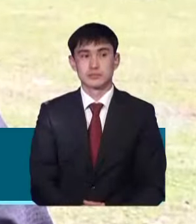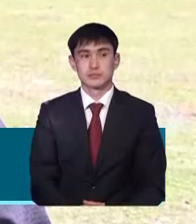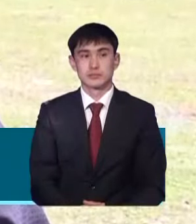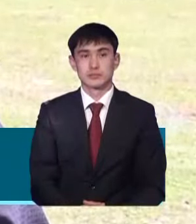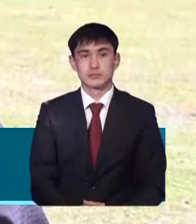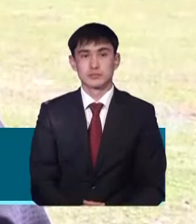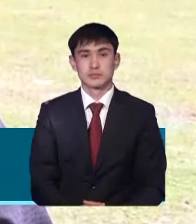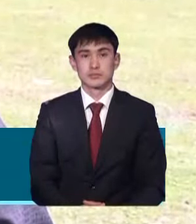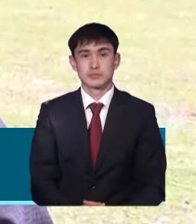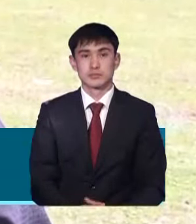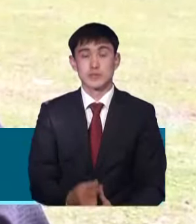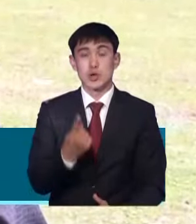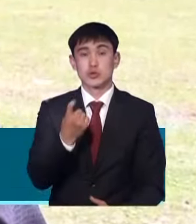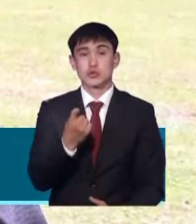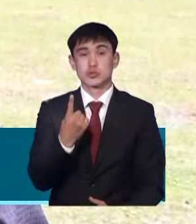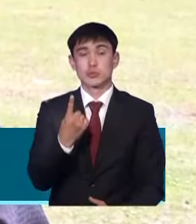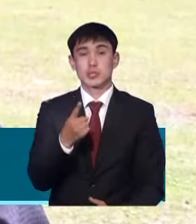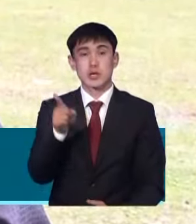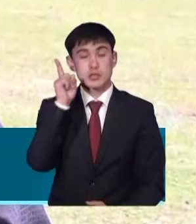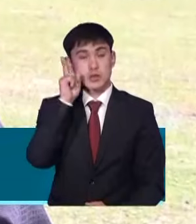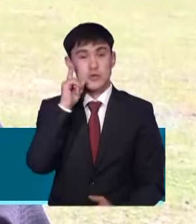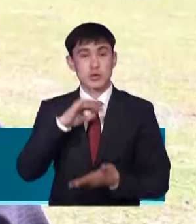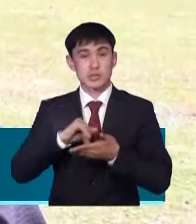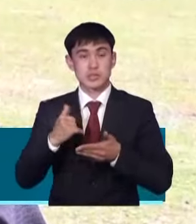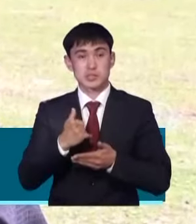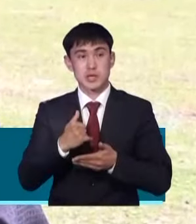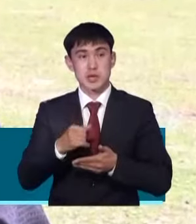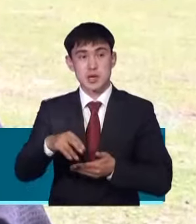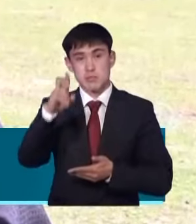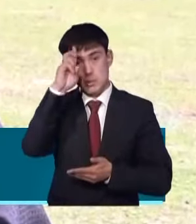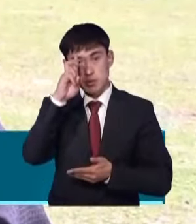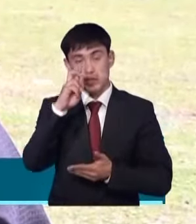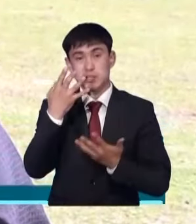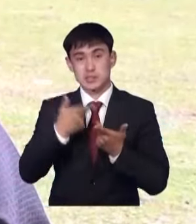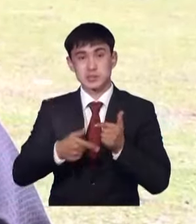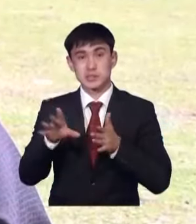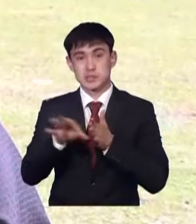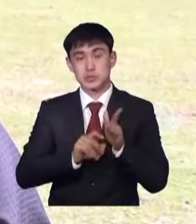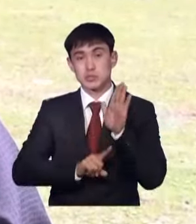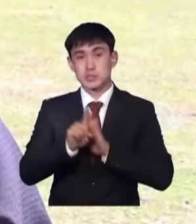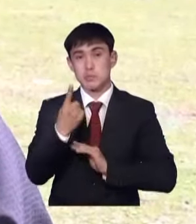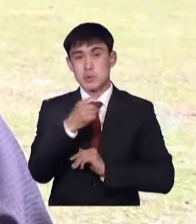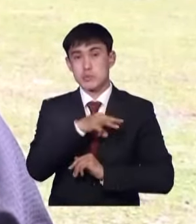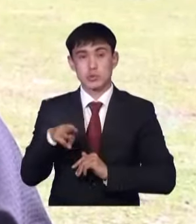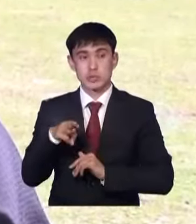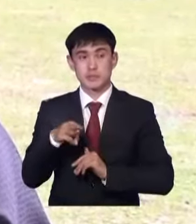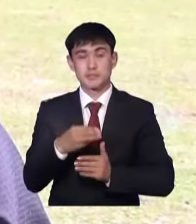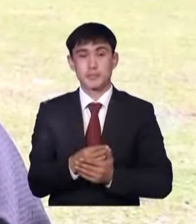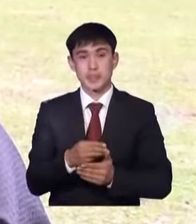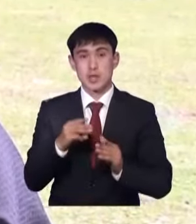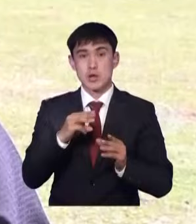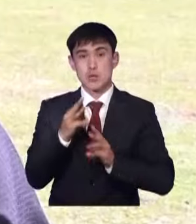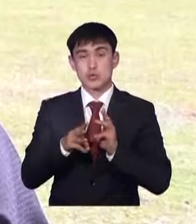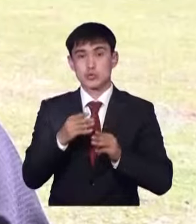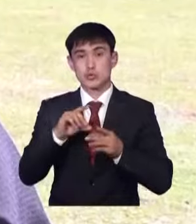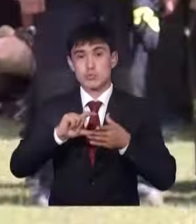Телефон желісіне қоңырау түскен кезде мемлекеттік өртке қарсы қызметінің жауынгерлік есептері қоңырау түскен сәттен бастап бір минуттың ішінде өрт сөндіру